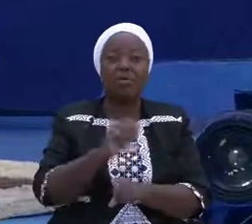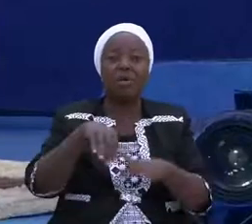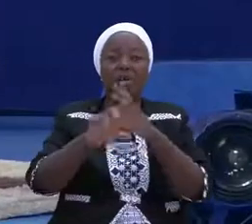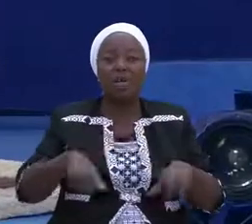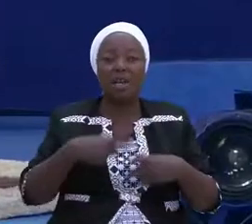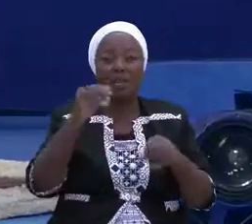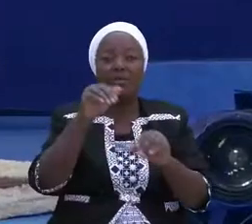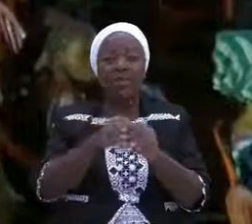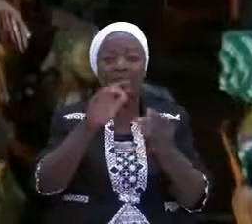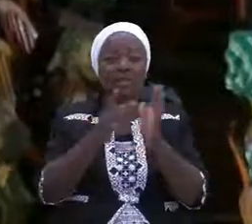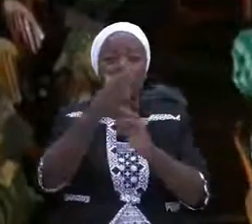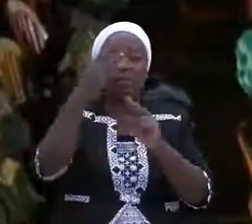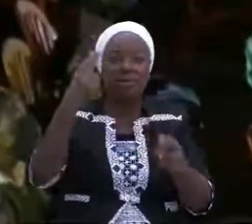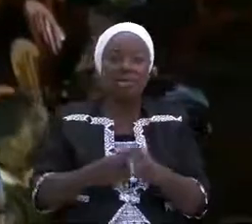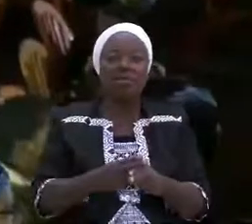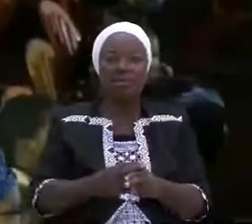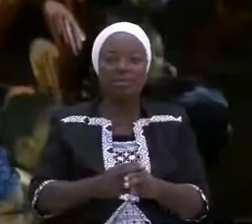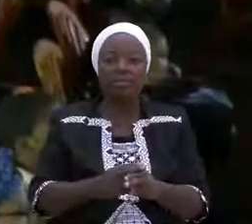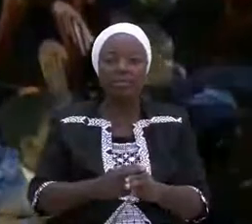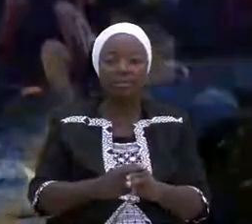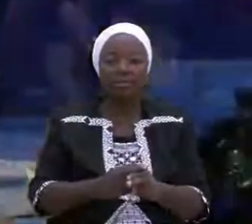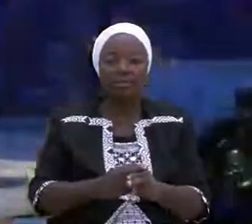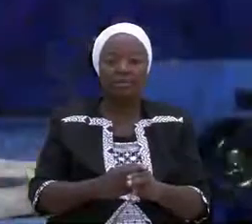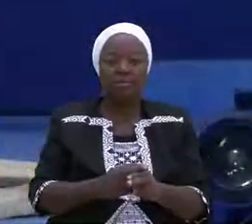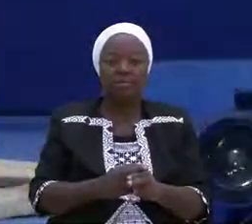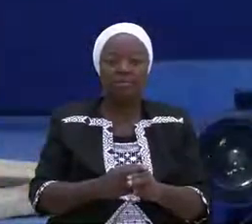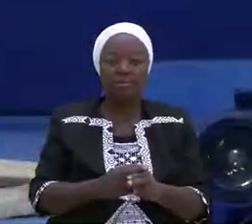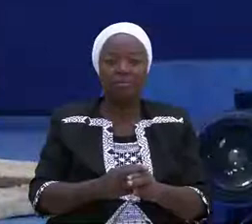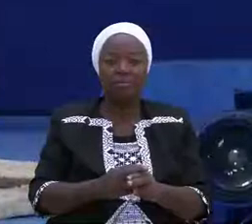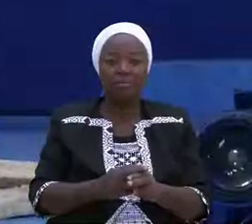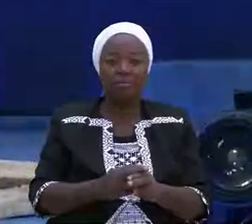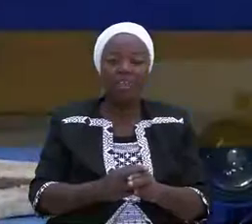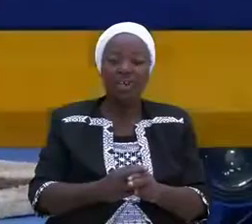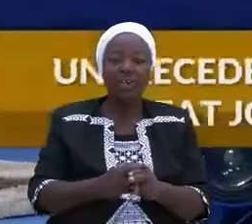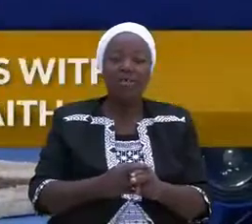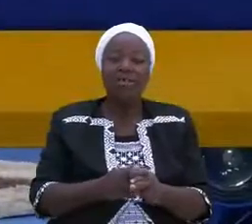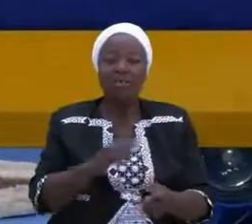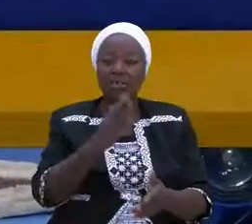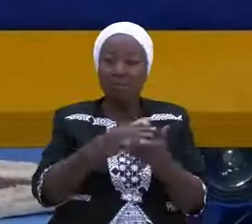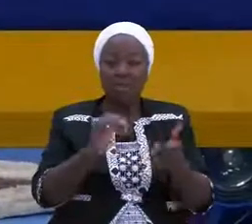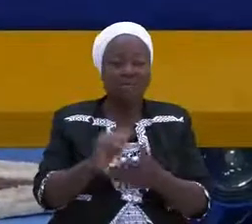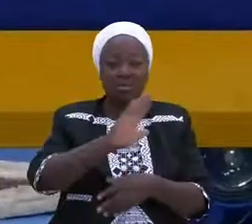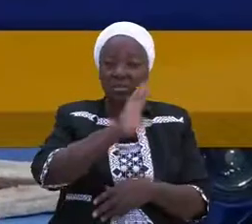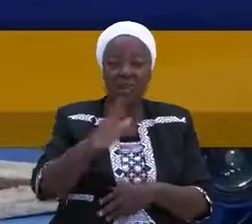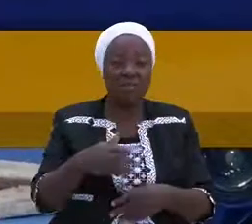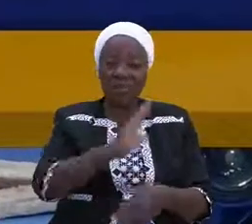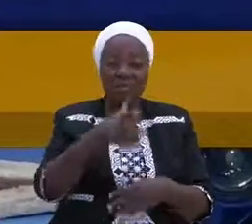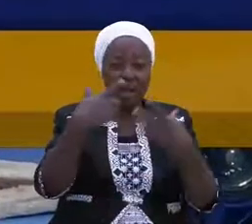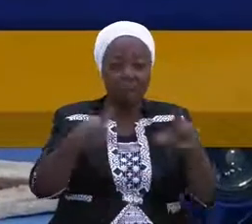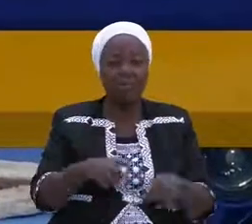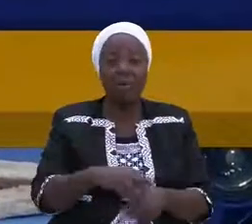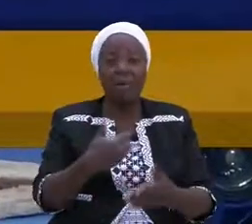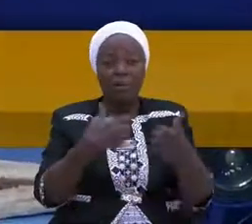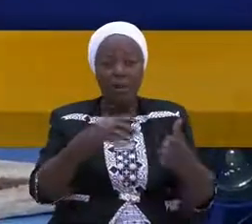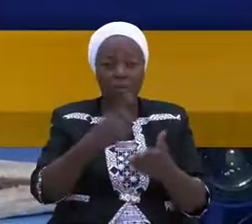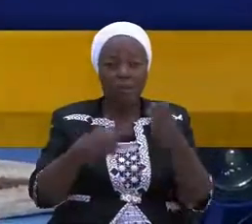ta vie au nom de Jésus. Les miracles sans précédent, quelque chose qui n'est jamais arrivé avant, ce que